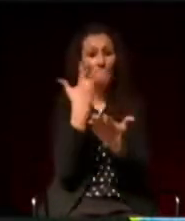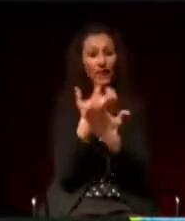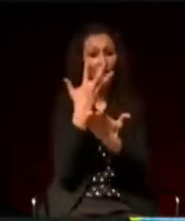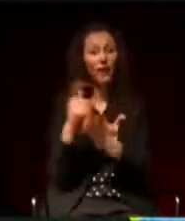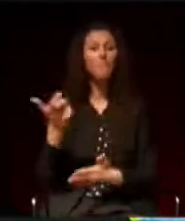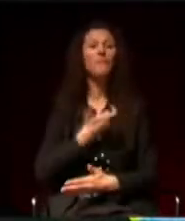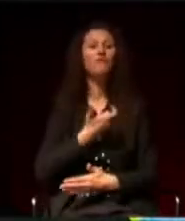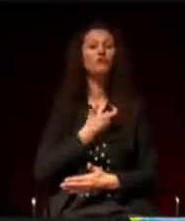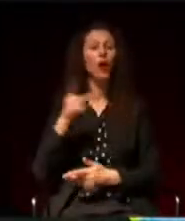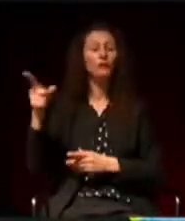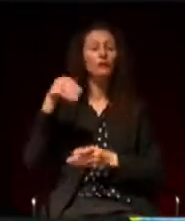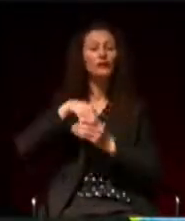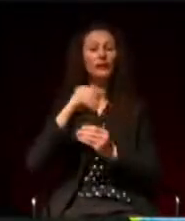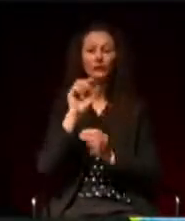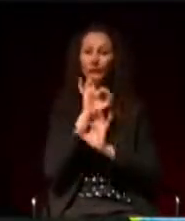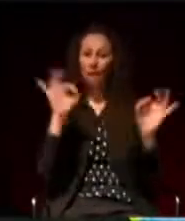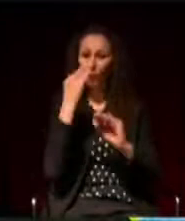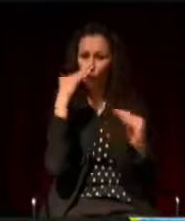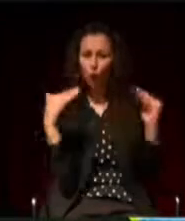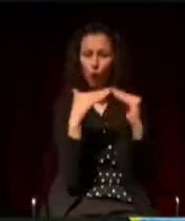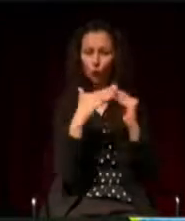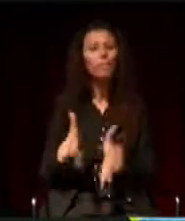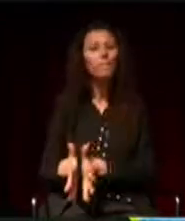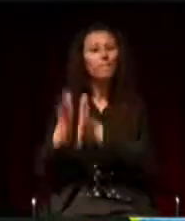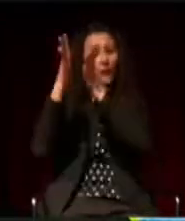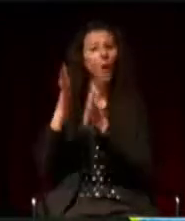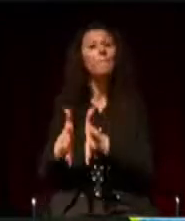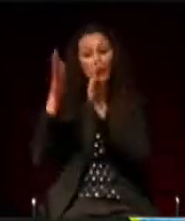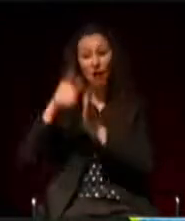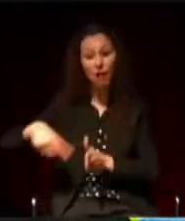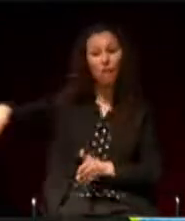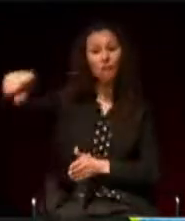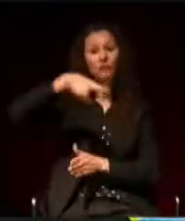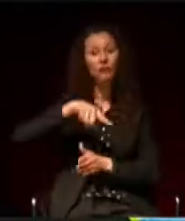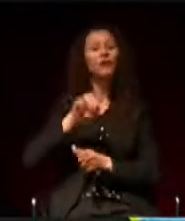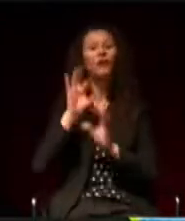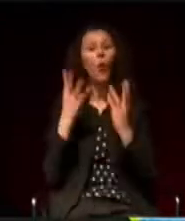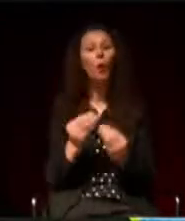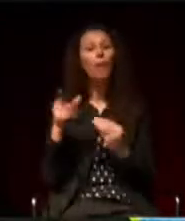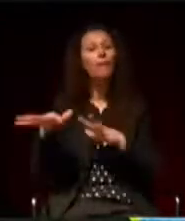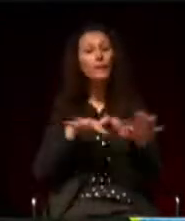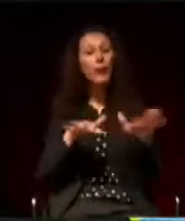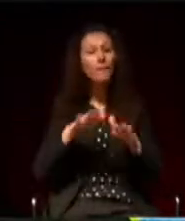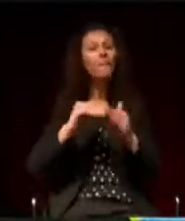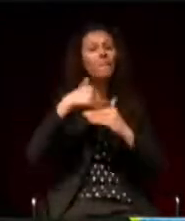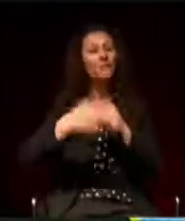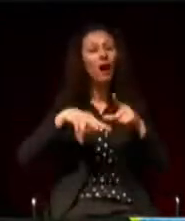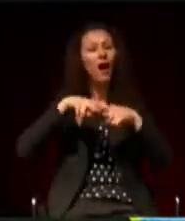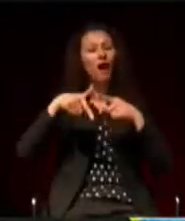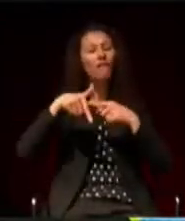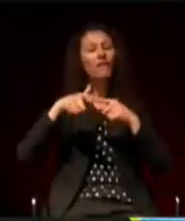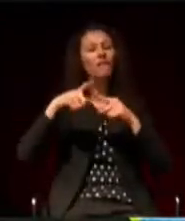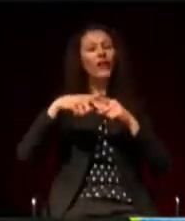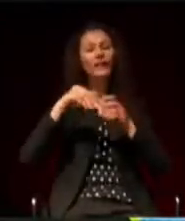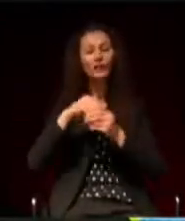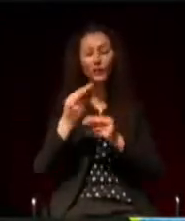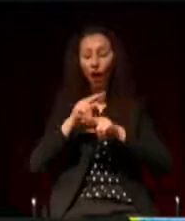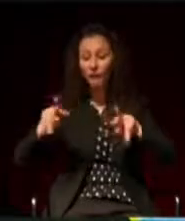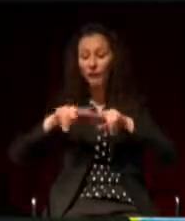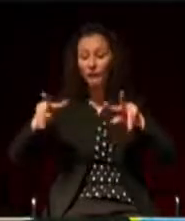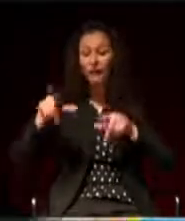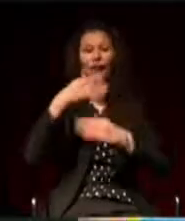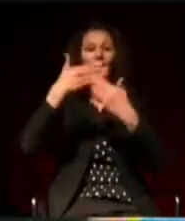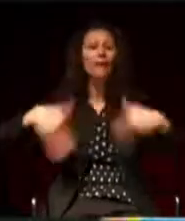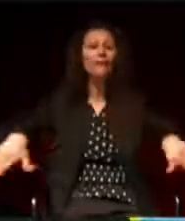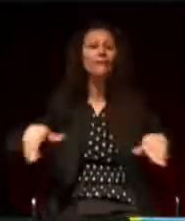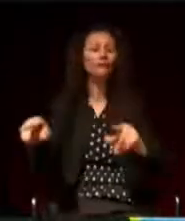ilgili mevzuatta belirlenen esaslara uygun olarak binaları etkisi altına alabilecek deprem ve diğer afet tehlikelerinin yaratabileceği hasarları